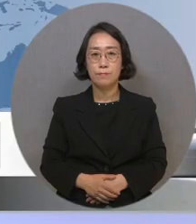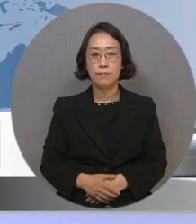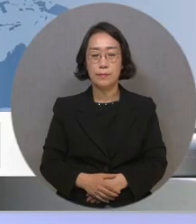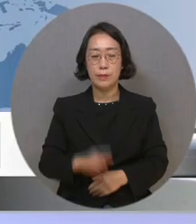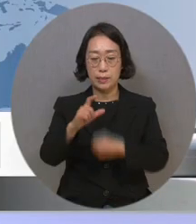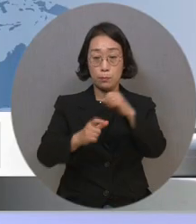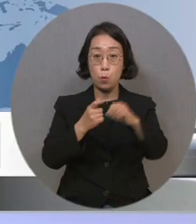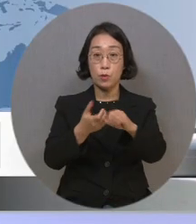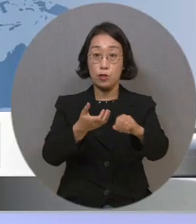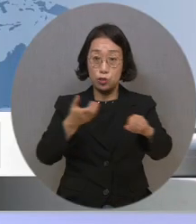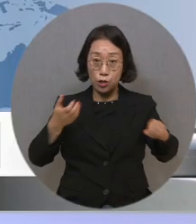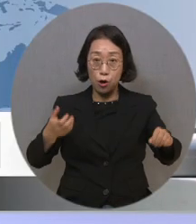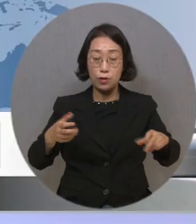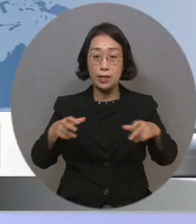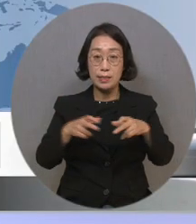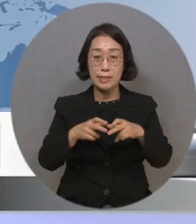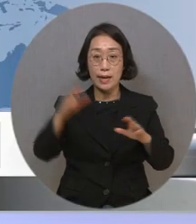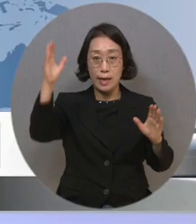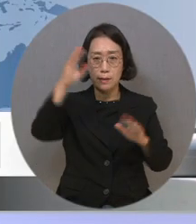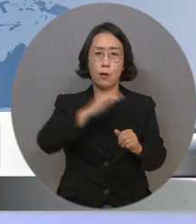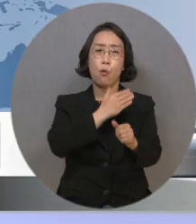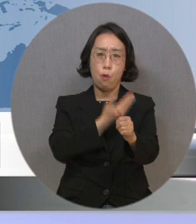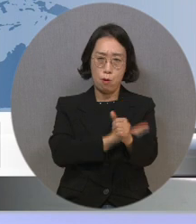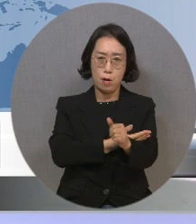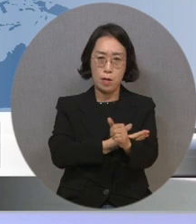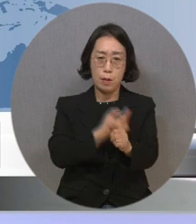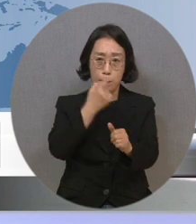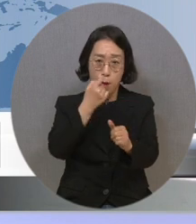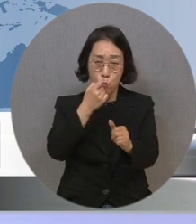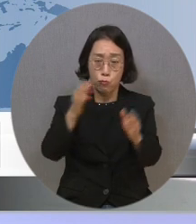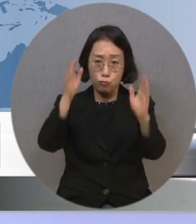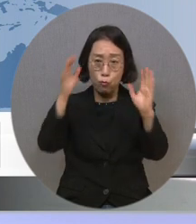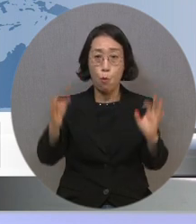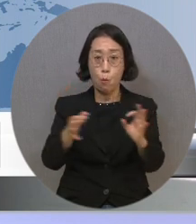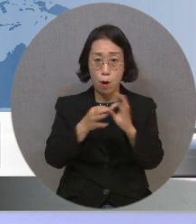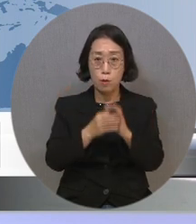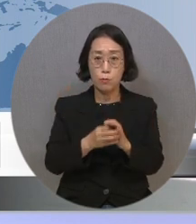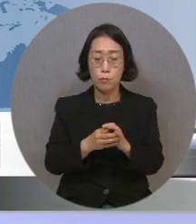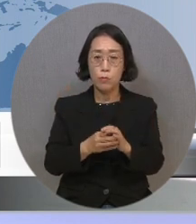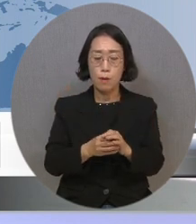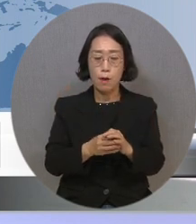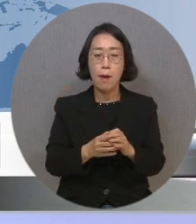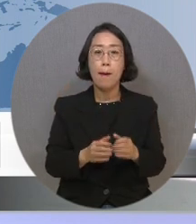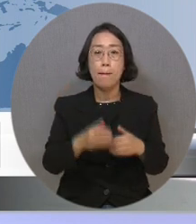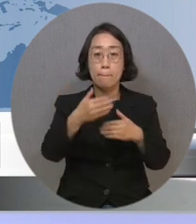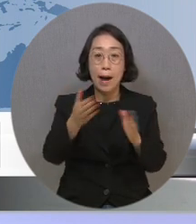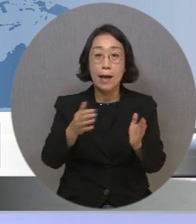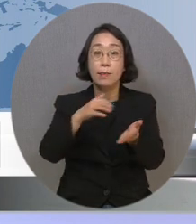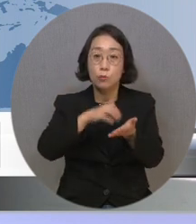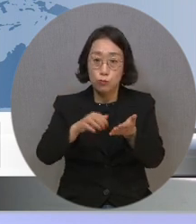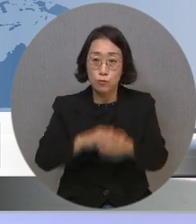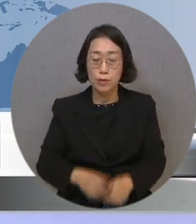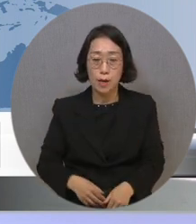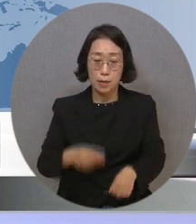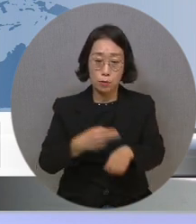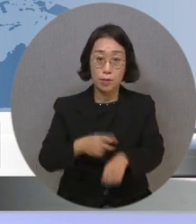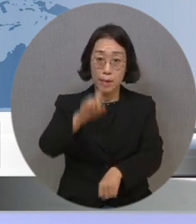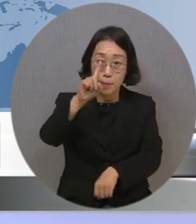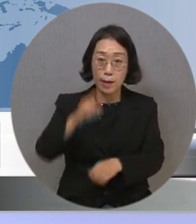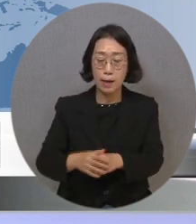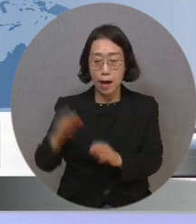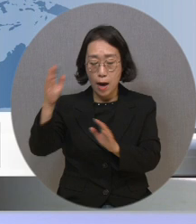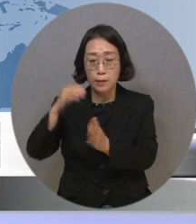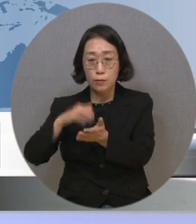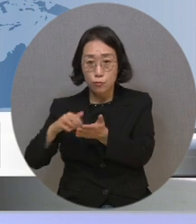15년 전 장애 학생의 학습권을 보장하기 위해 장애 학생의 학급당 정원과 특수교사 한 사람당 장애